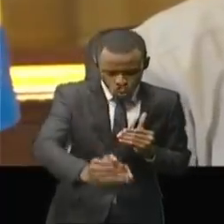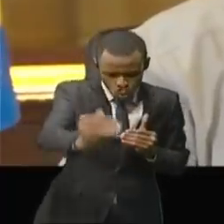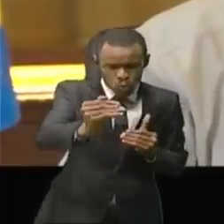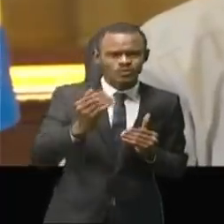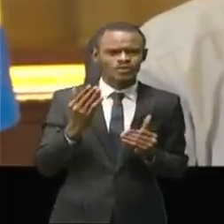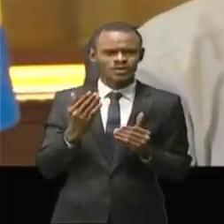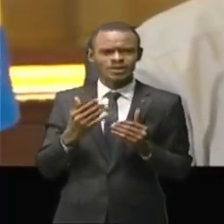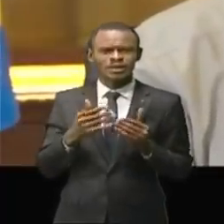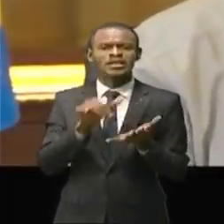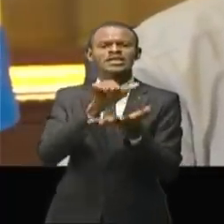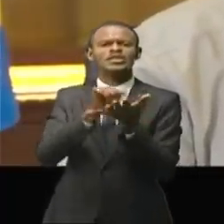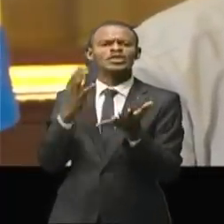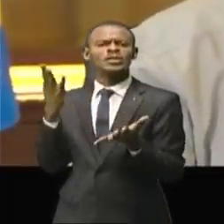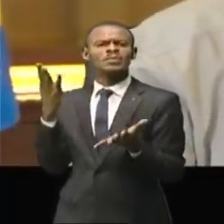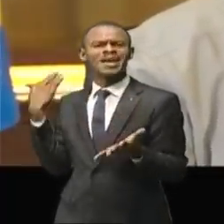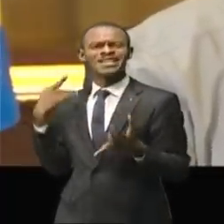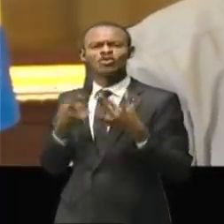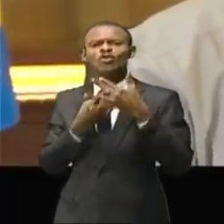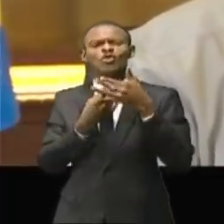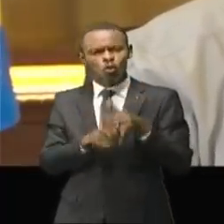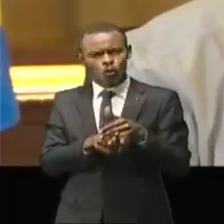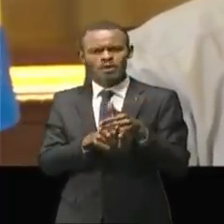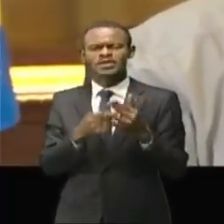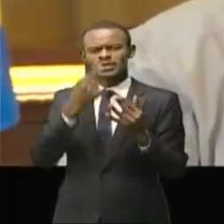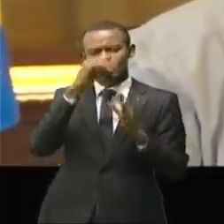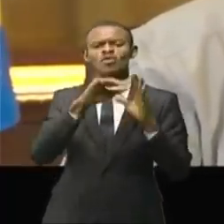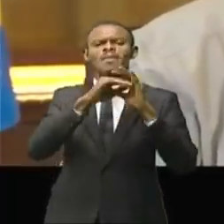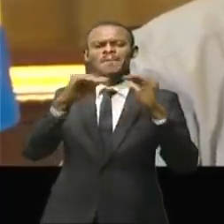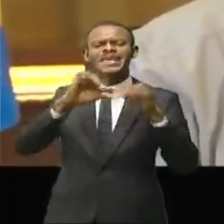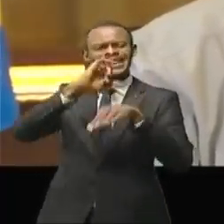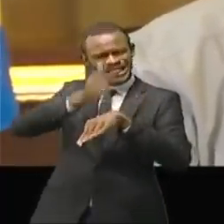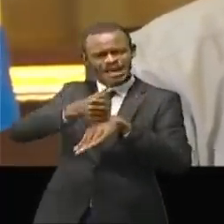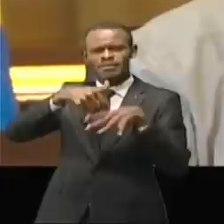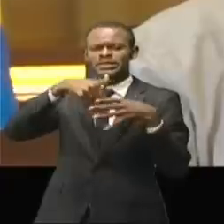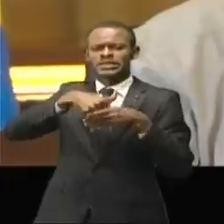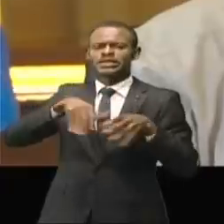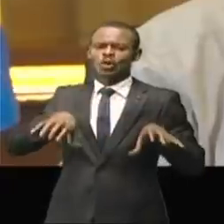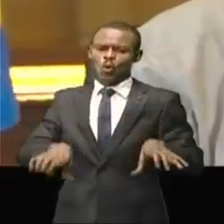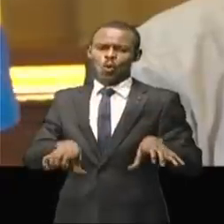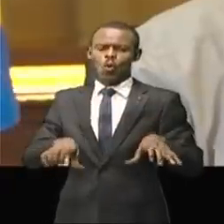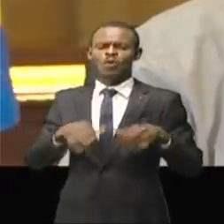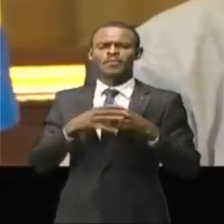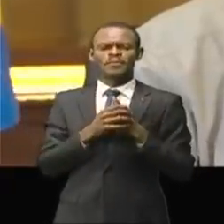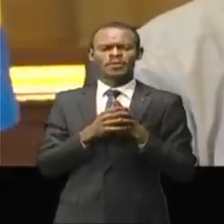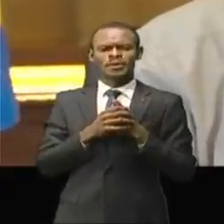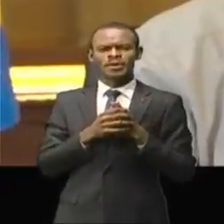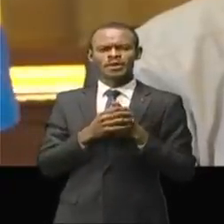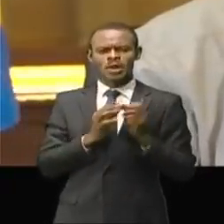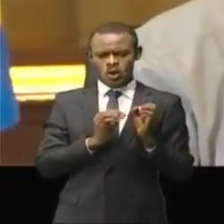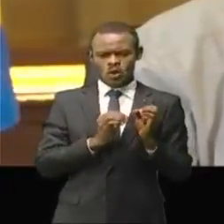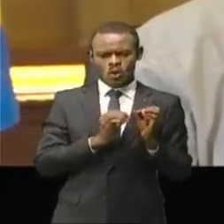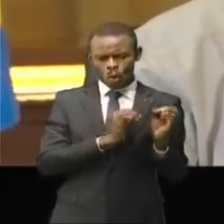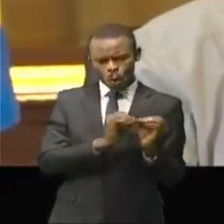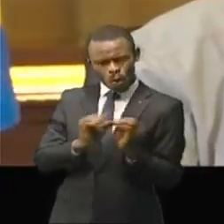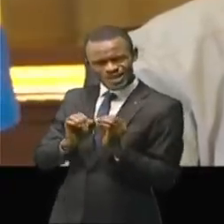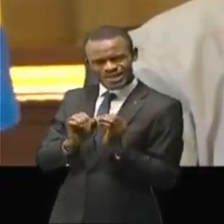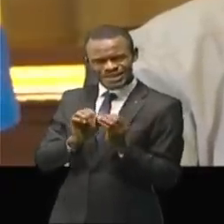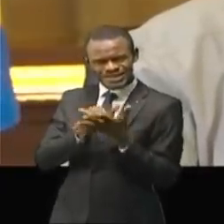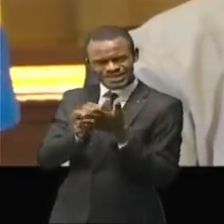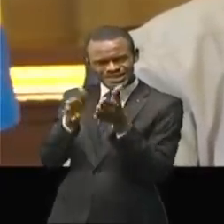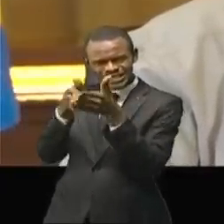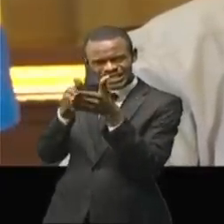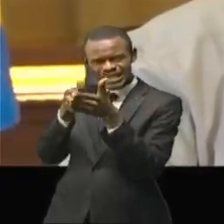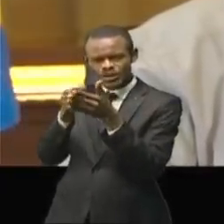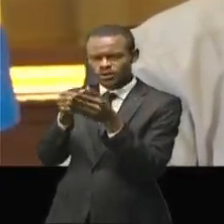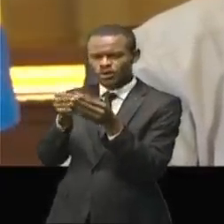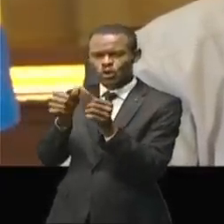ce processus de paix c'est pour la population congolaise organiser cette réunion à Goma loin de la